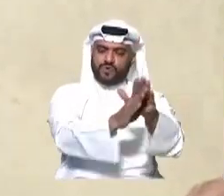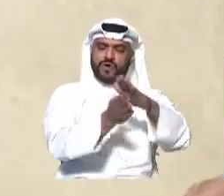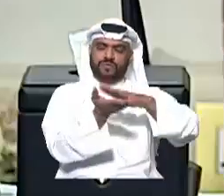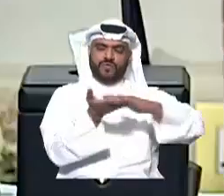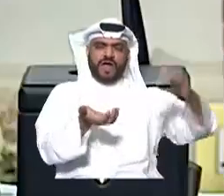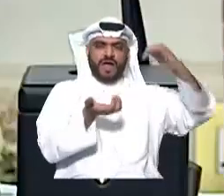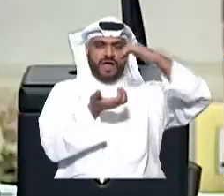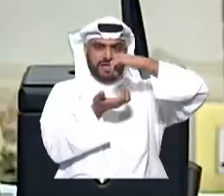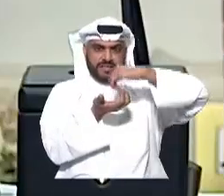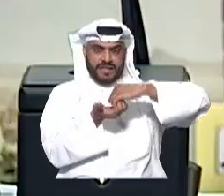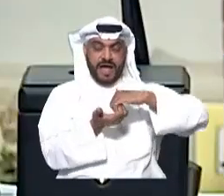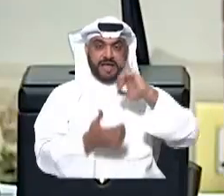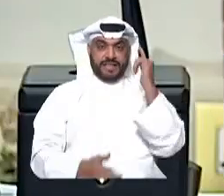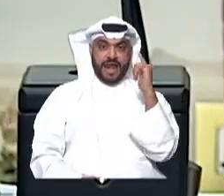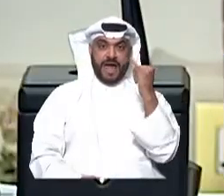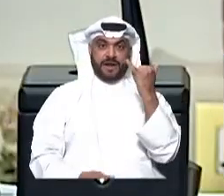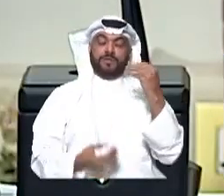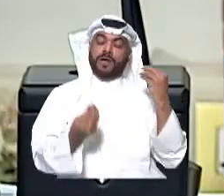العربي